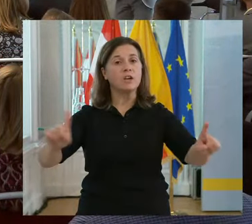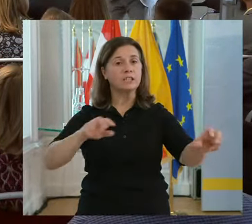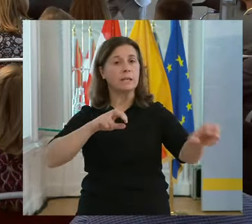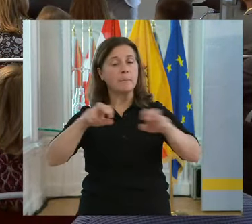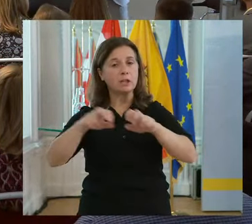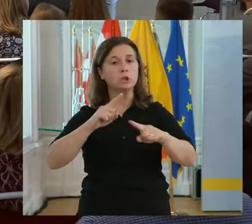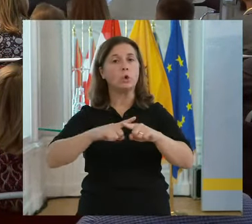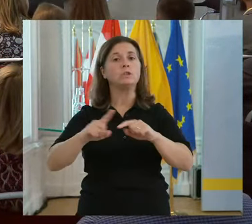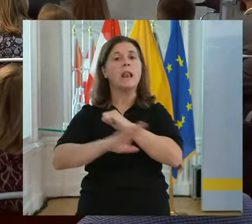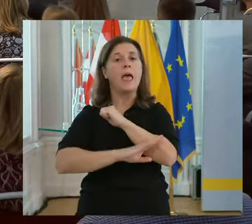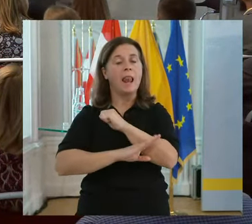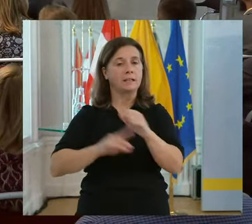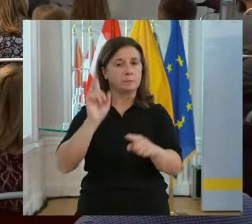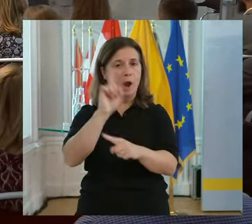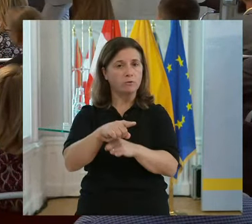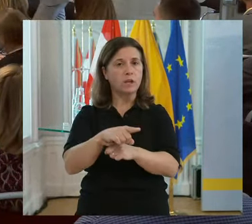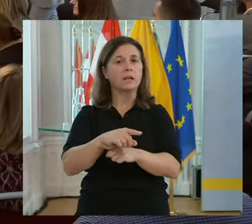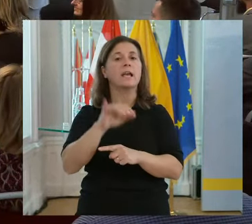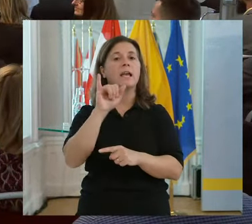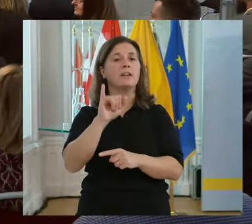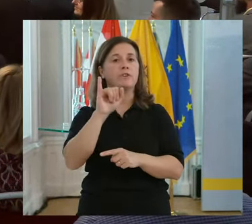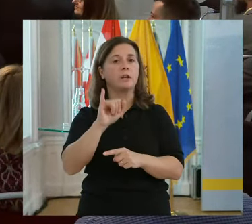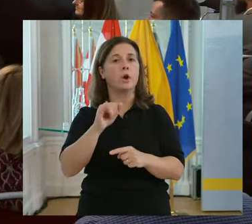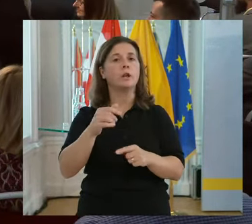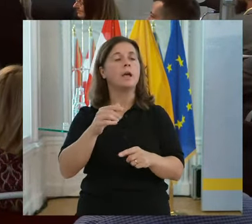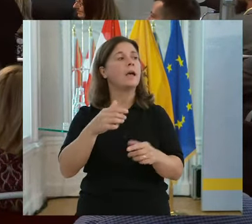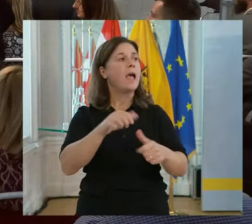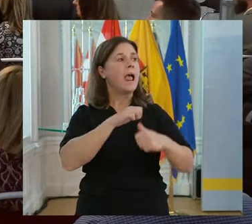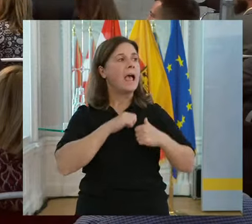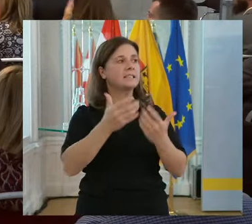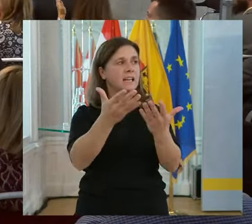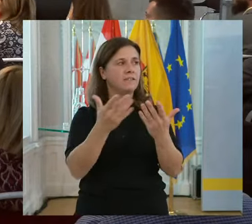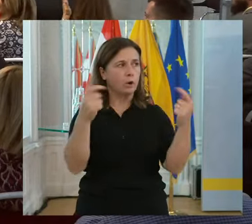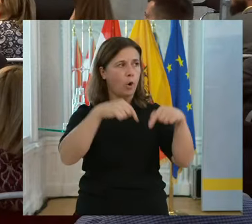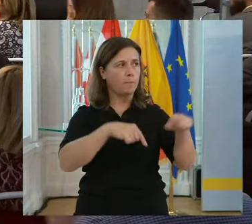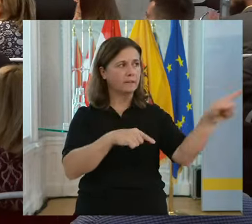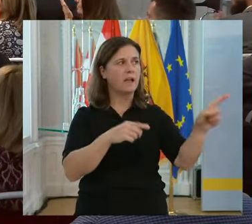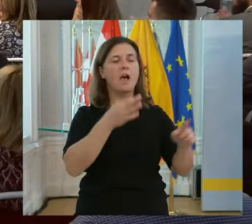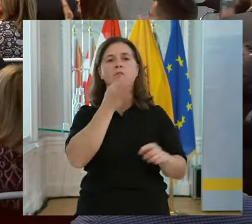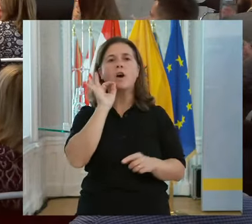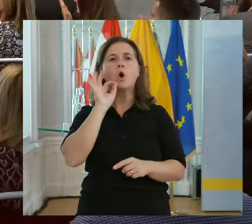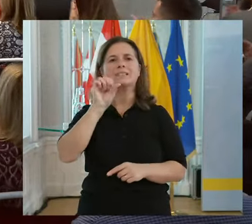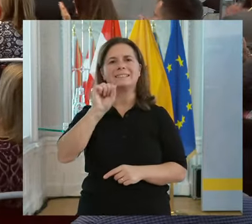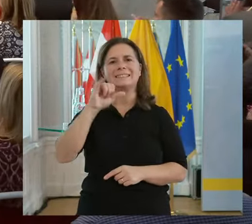und Lehrlingsbeauftragte von Infineon zu mir nach vorne bitten. Herzlich willkommen, Sigrun Alten.